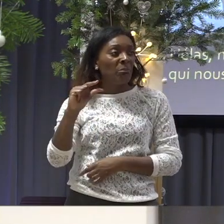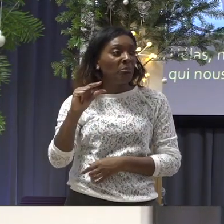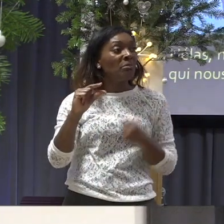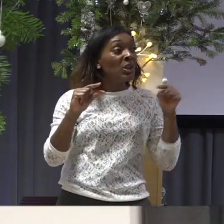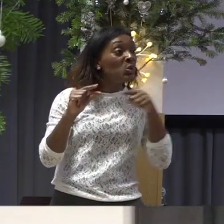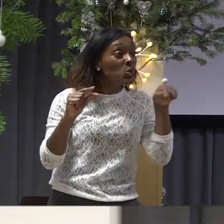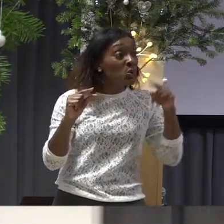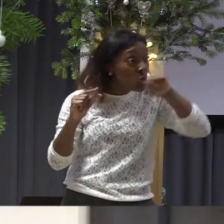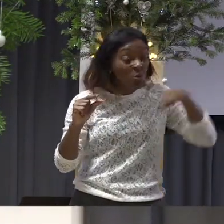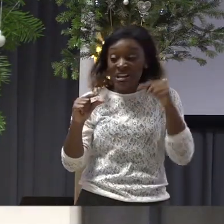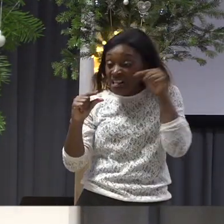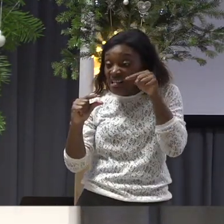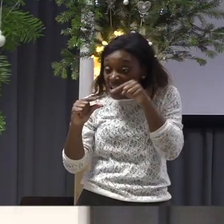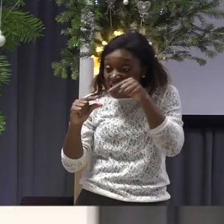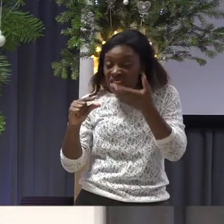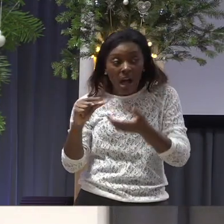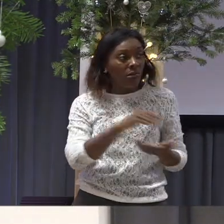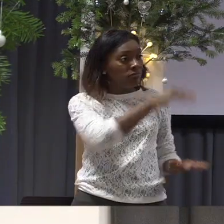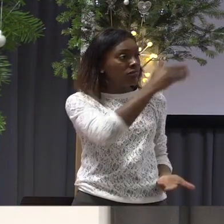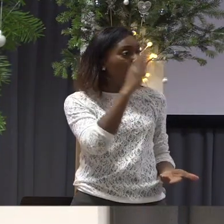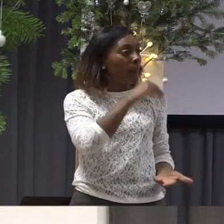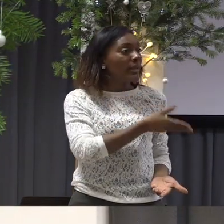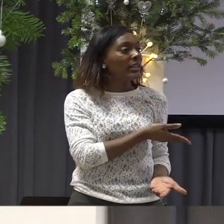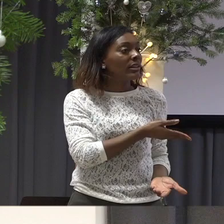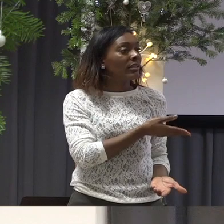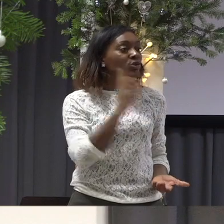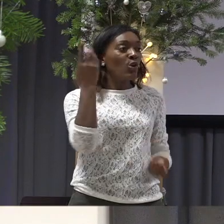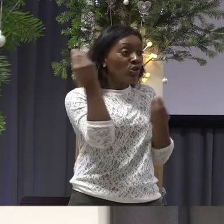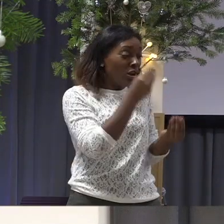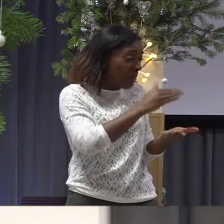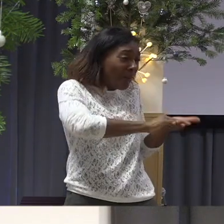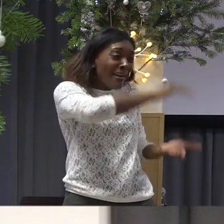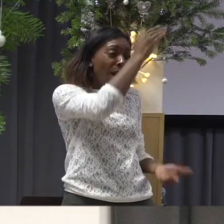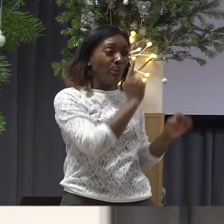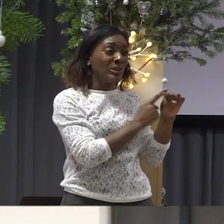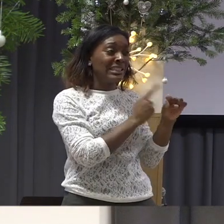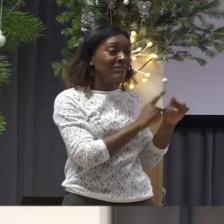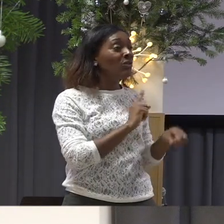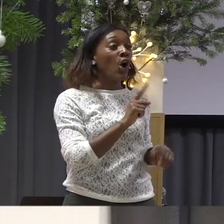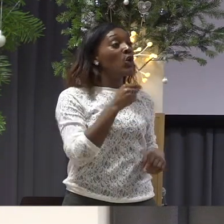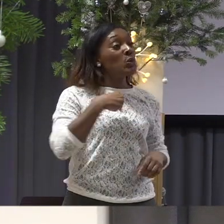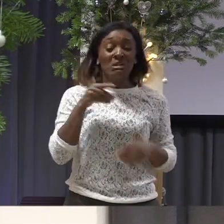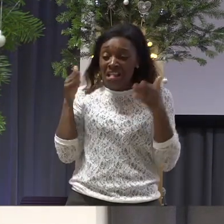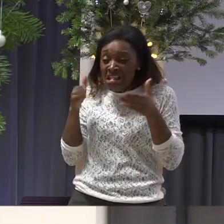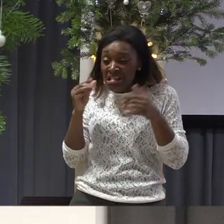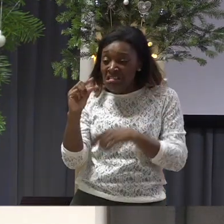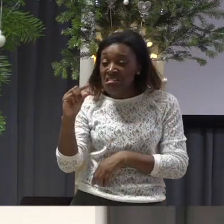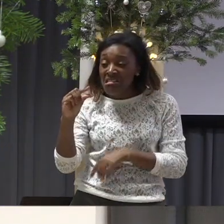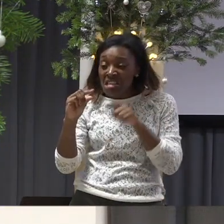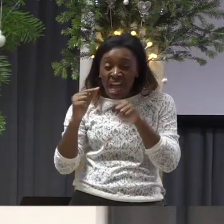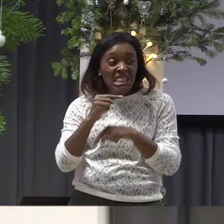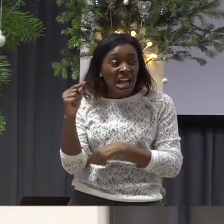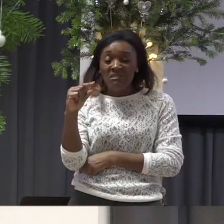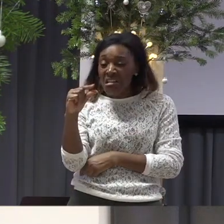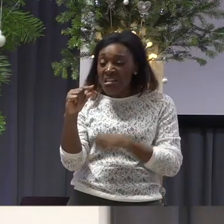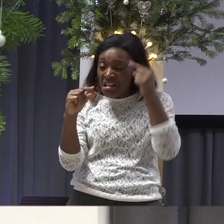marque d'amour. Deuxième chose, la reconnaissance pour les choses passées me permettent de croire en l'aujourd'hui et en